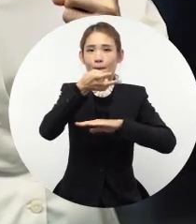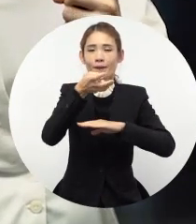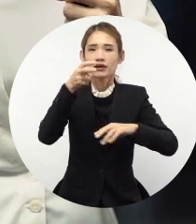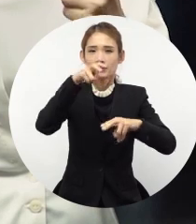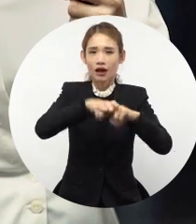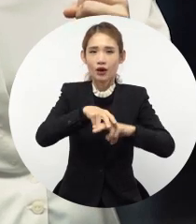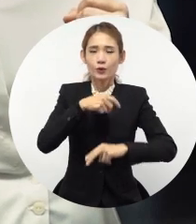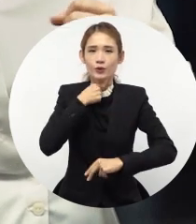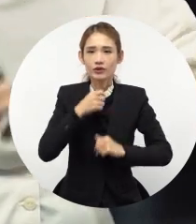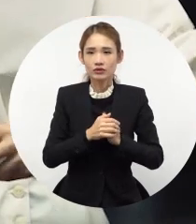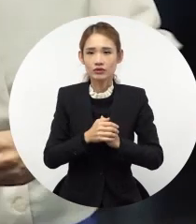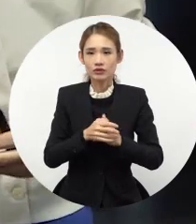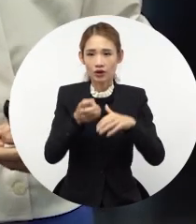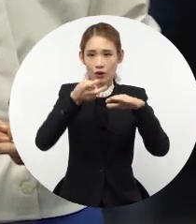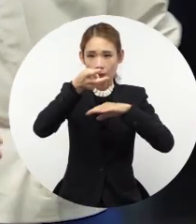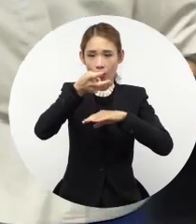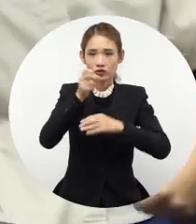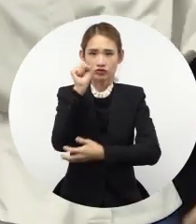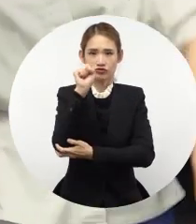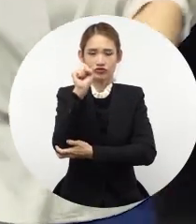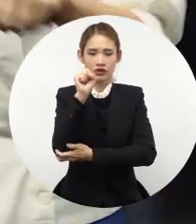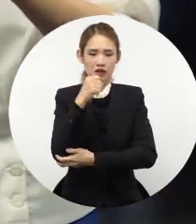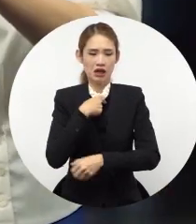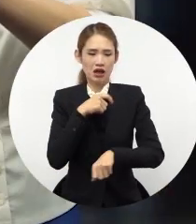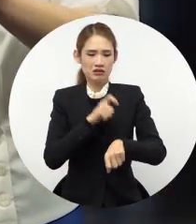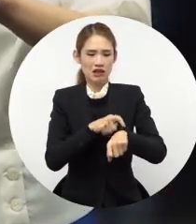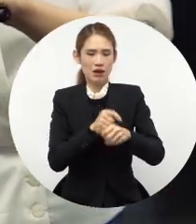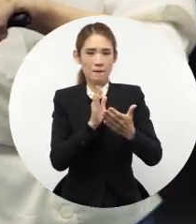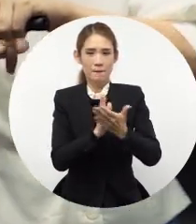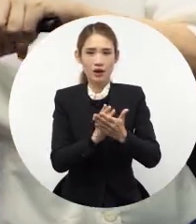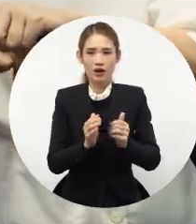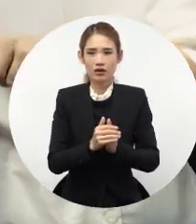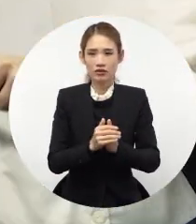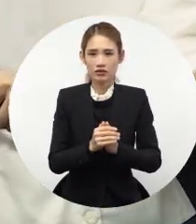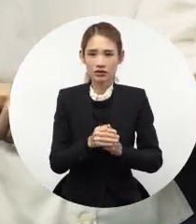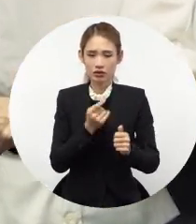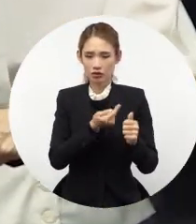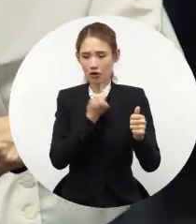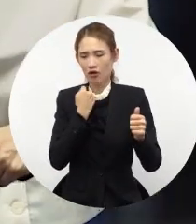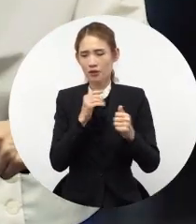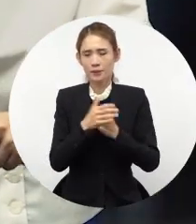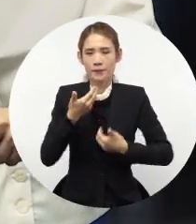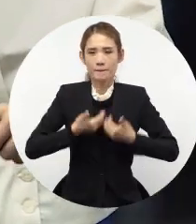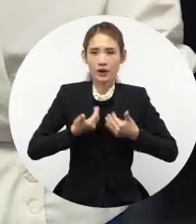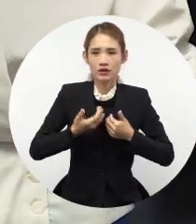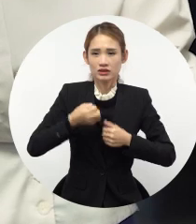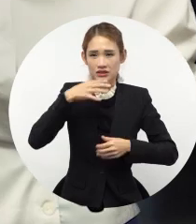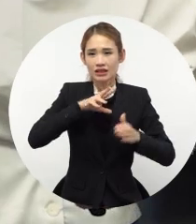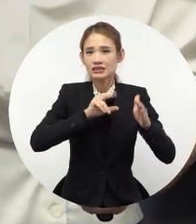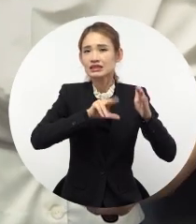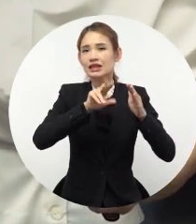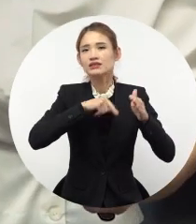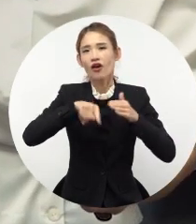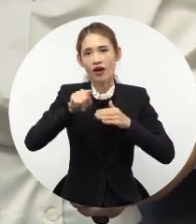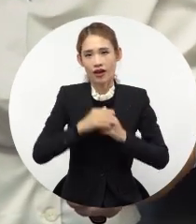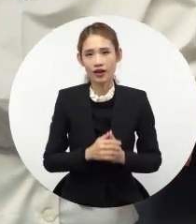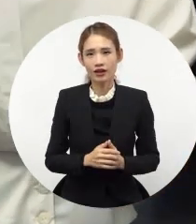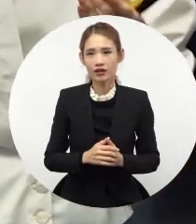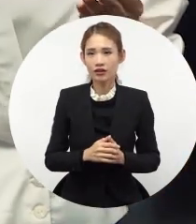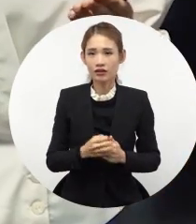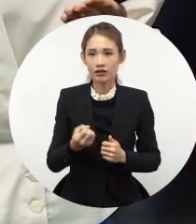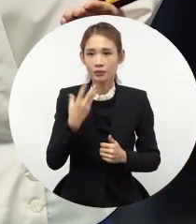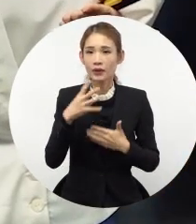버스를 타려고 합니다. 그런데 버스 기사가 나도 시간 맞춰야 되고 승객들도 바쁜데 그냥 지하철